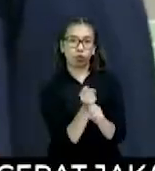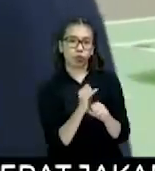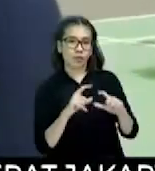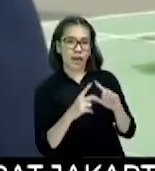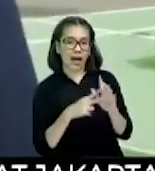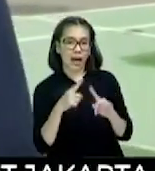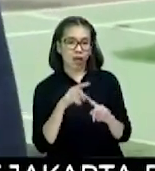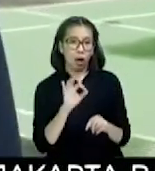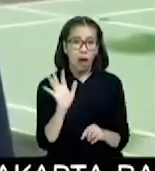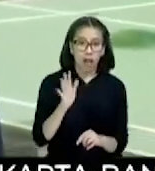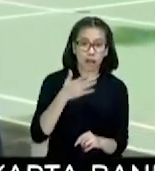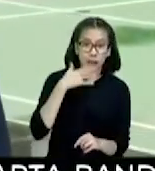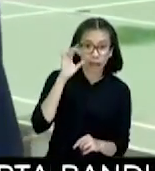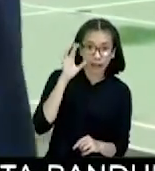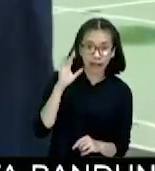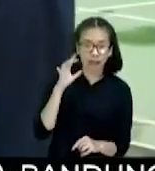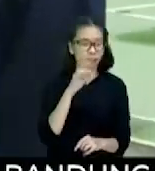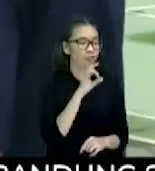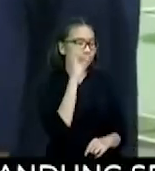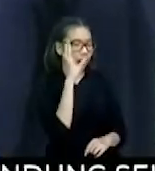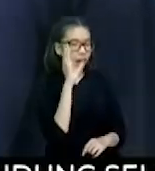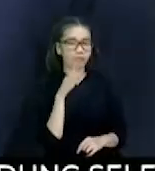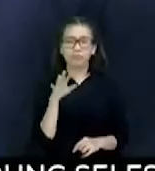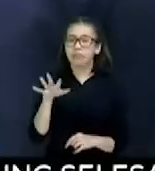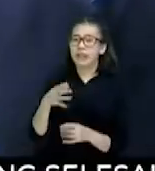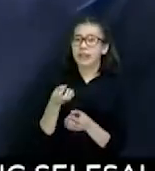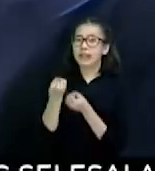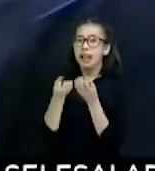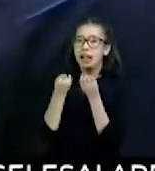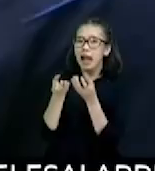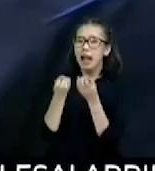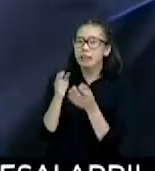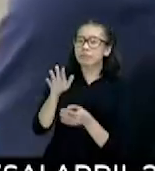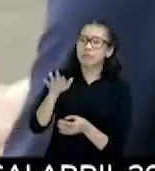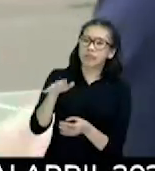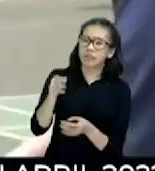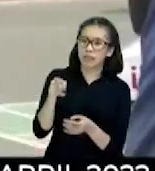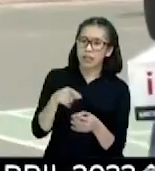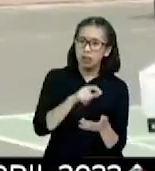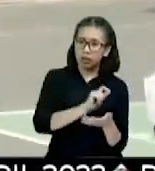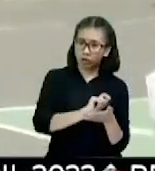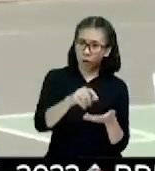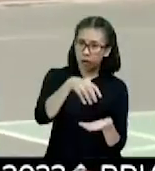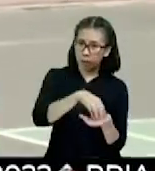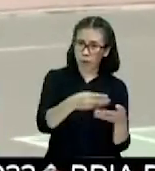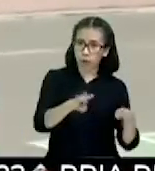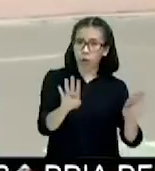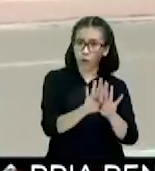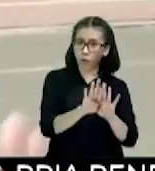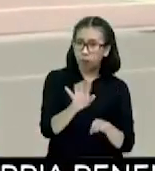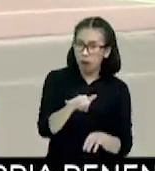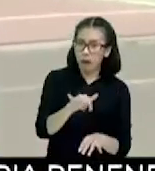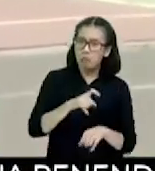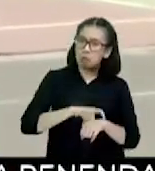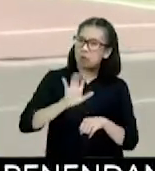Pak Sugianto. Selamat siang Mas, ya. Pak, bisa dijelaskan, ini kan nantinya akan ditutup begitu selama 5 hari SMPN 252.